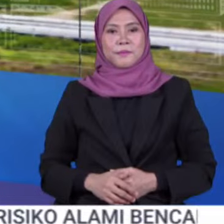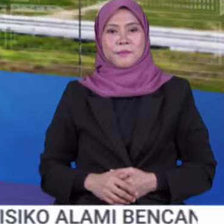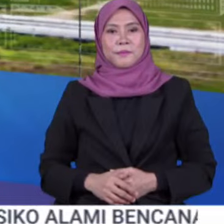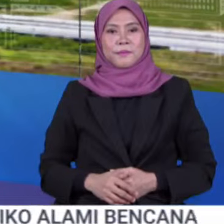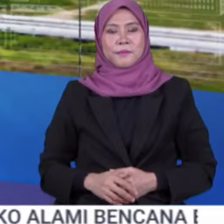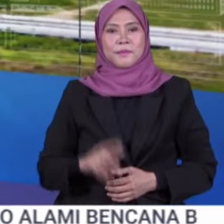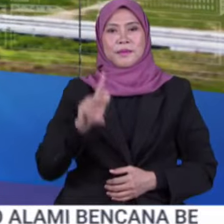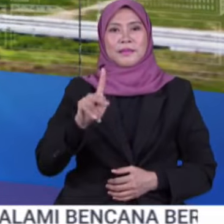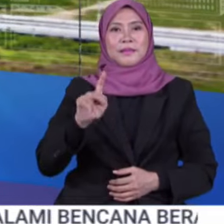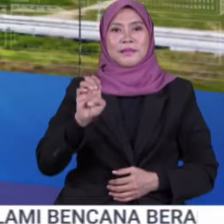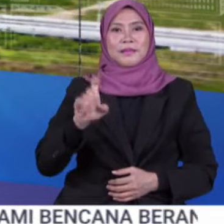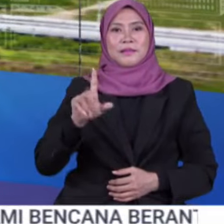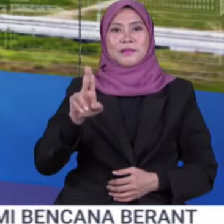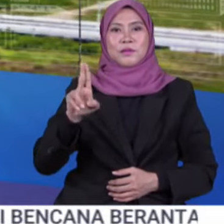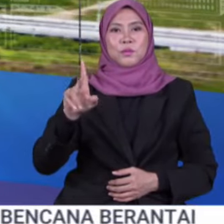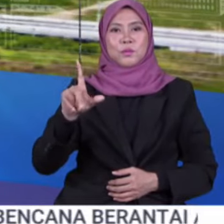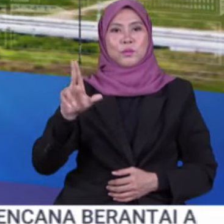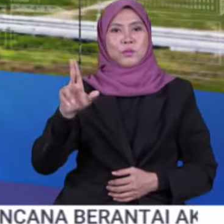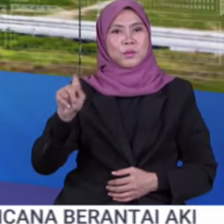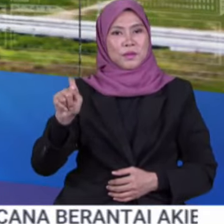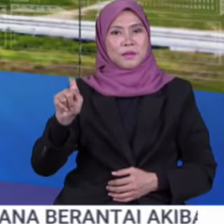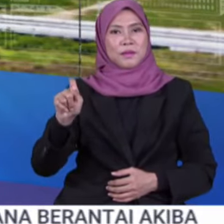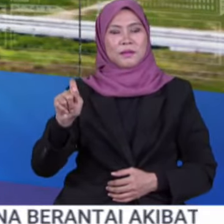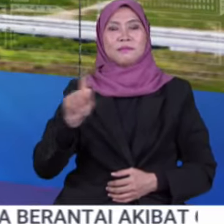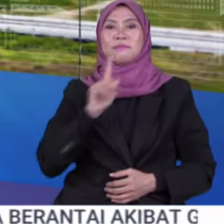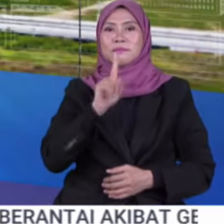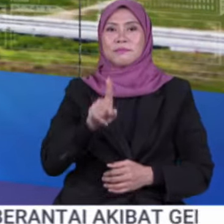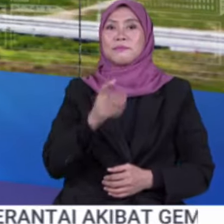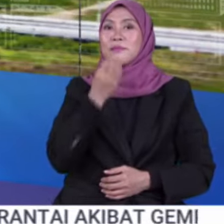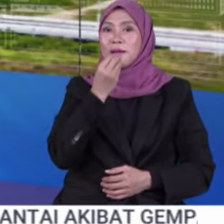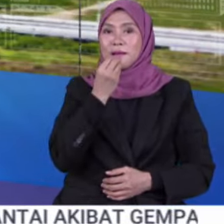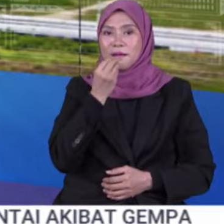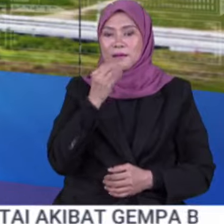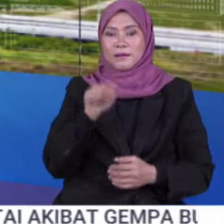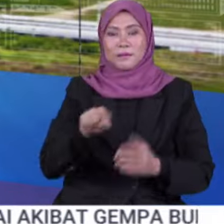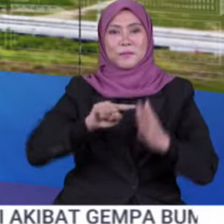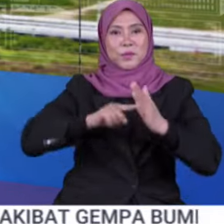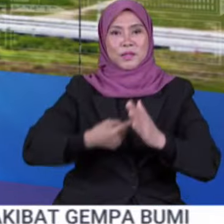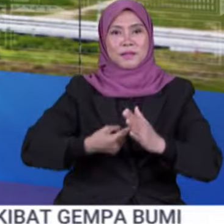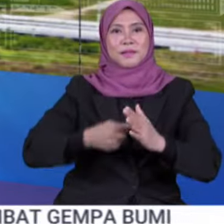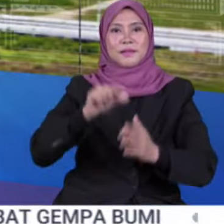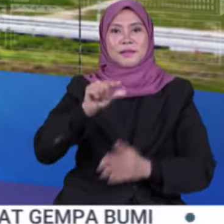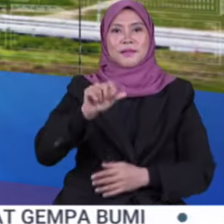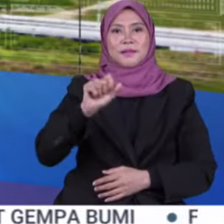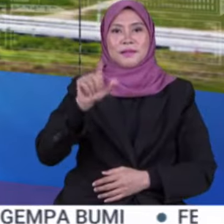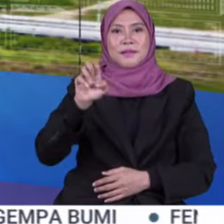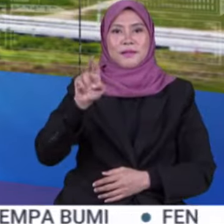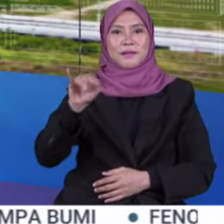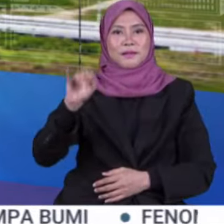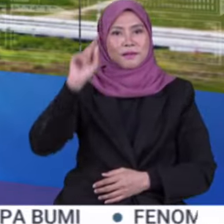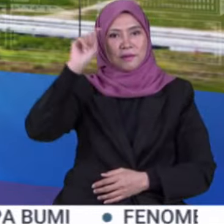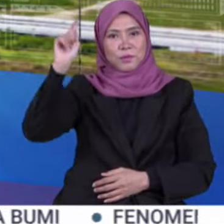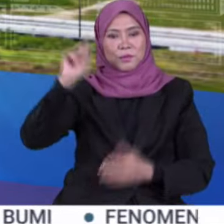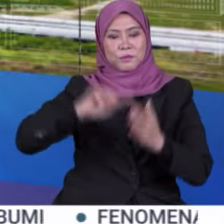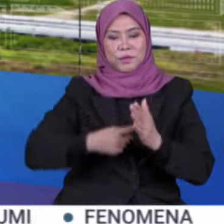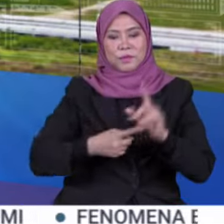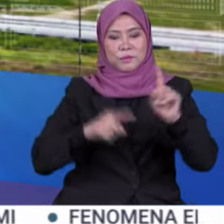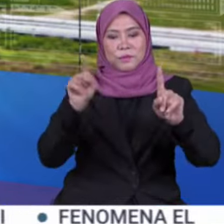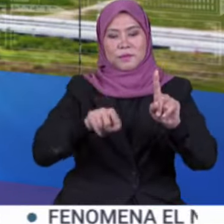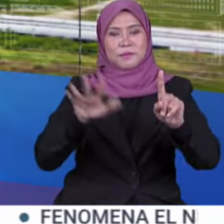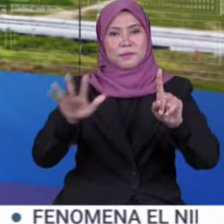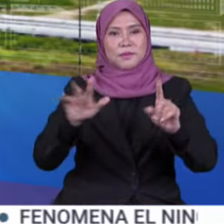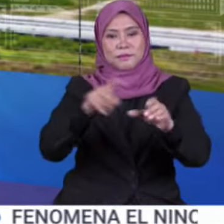Kelulut at Drawbridge Kelestarian Kelulut ke arah kejaminan makanan yang berlangsung di Galeri Kuala Terengganu Drawbridge bermula 1 Mei lalu